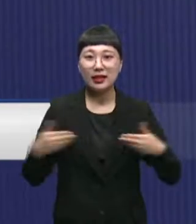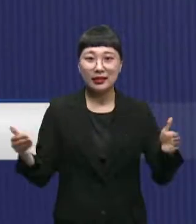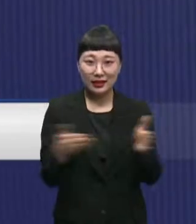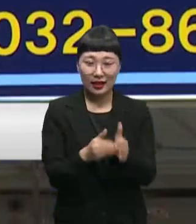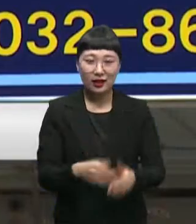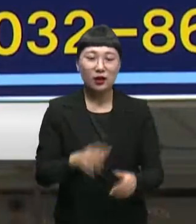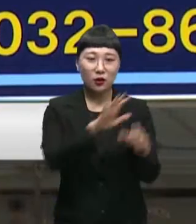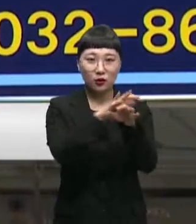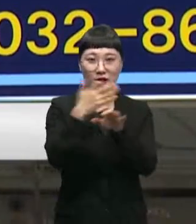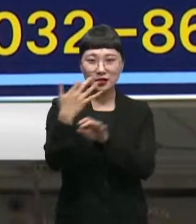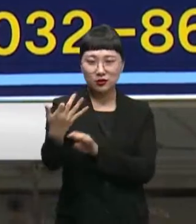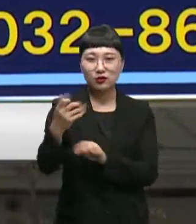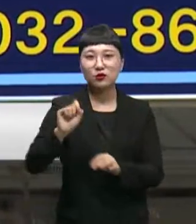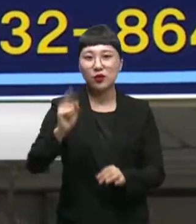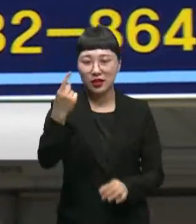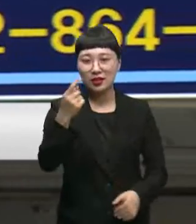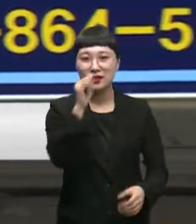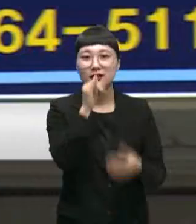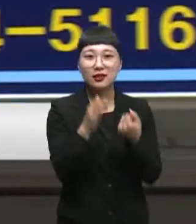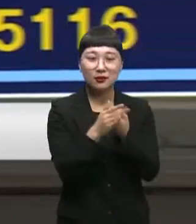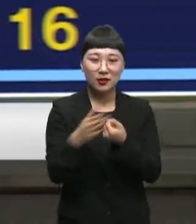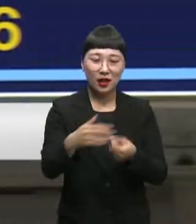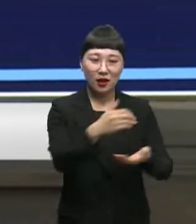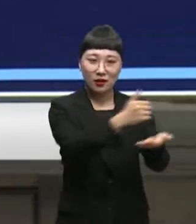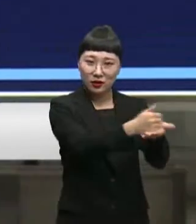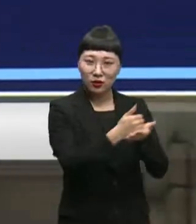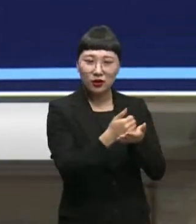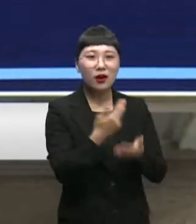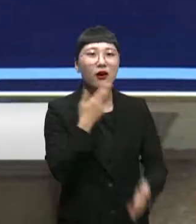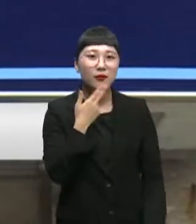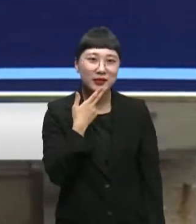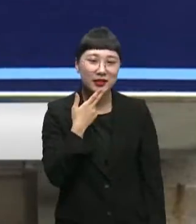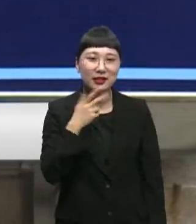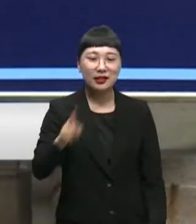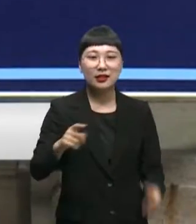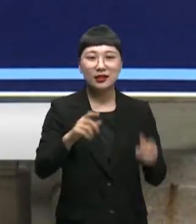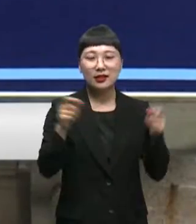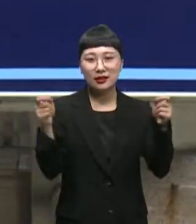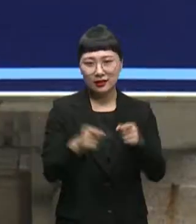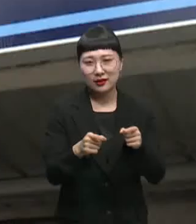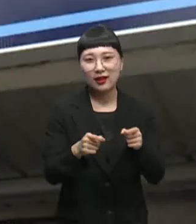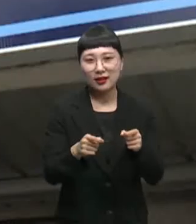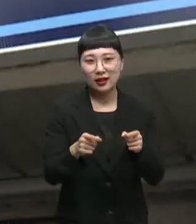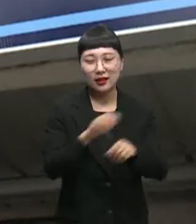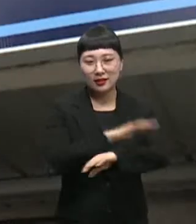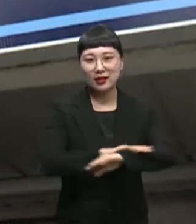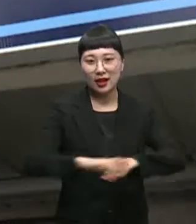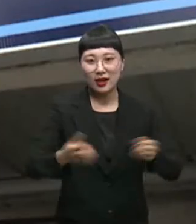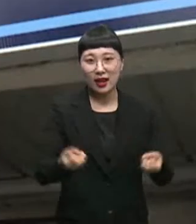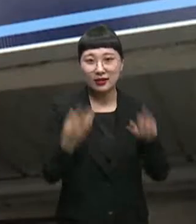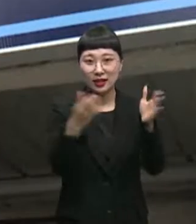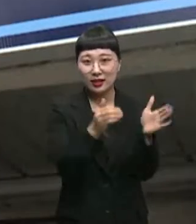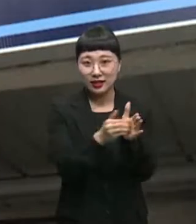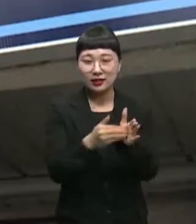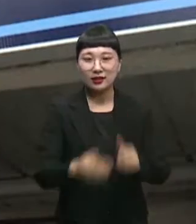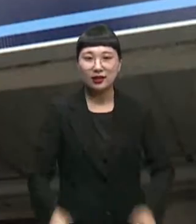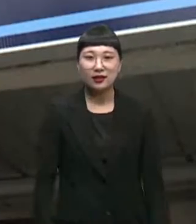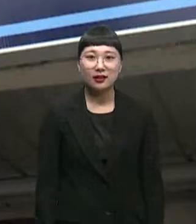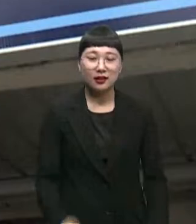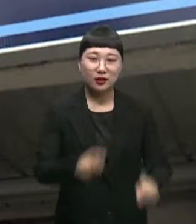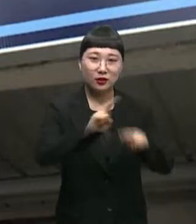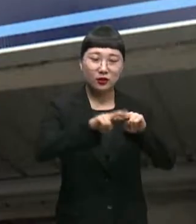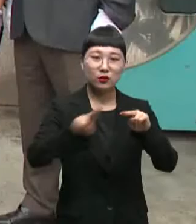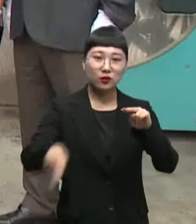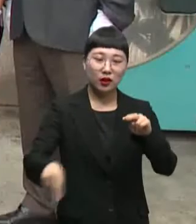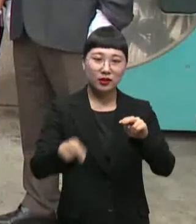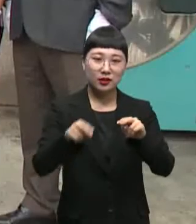코로나19 등을 고려해 외부인 등을 초청하지 않고 동호회 자체 행사로 간소하게 치러졌습니다. 인천시 퇴직 공무원들의